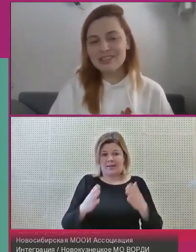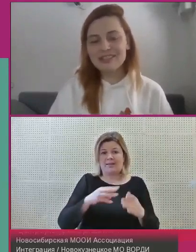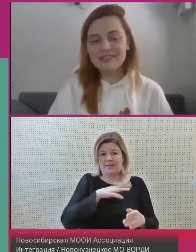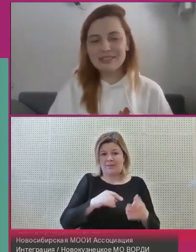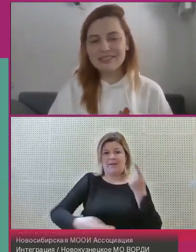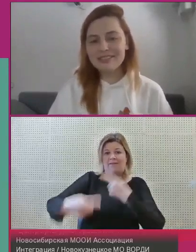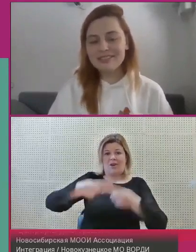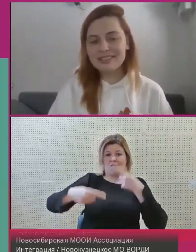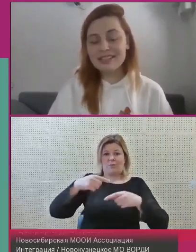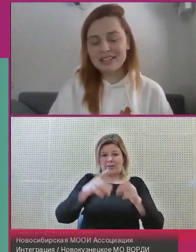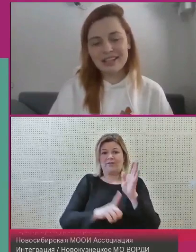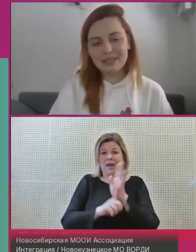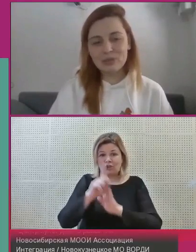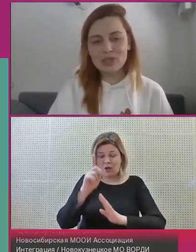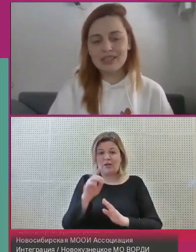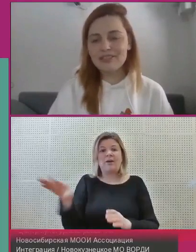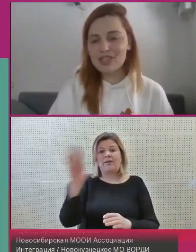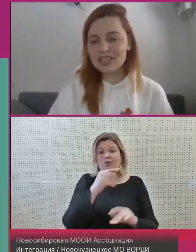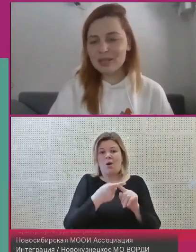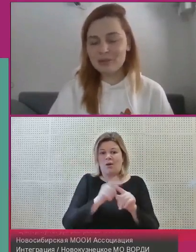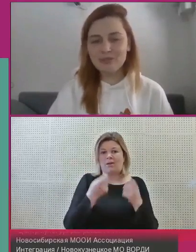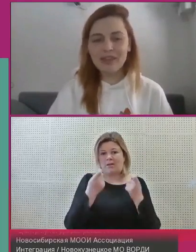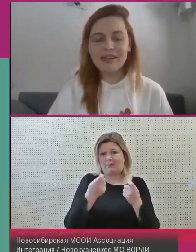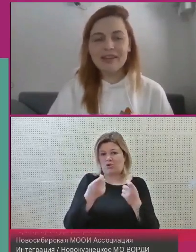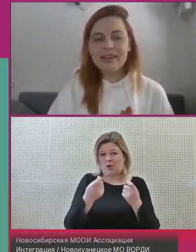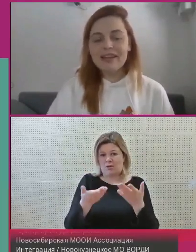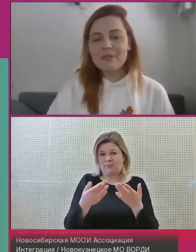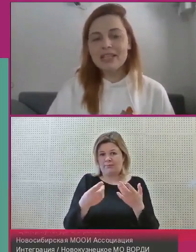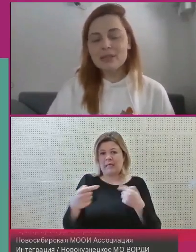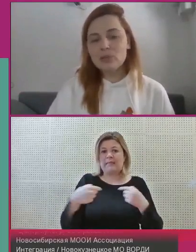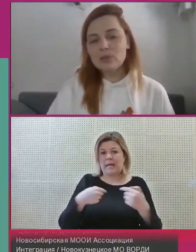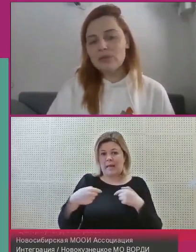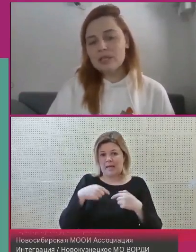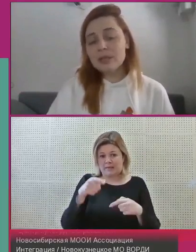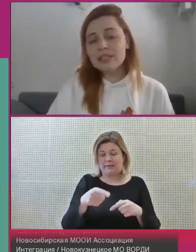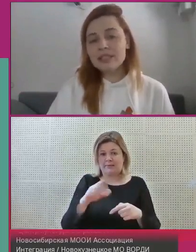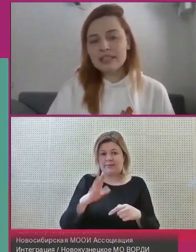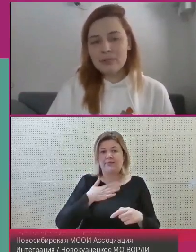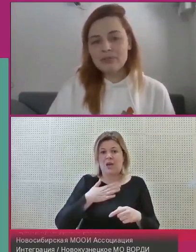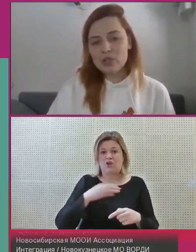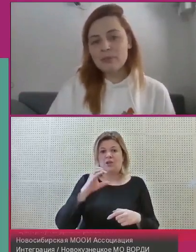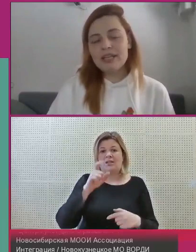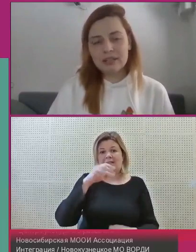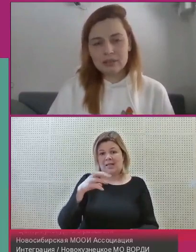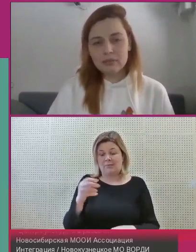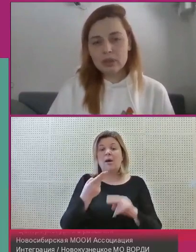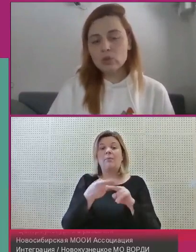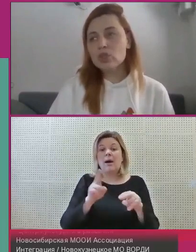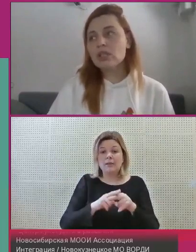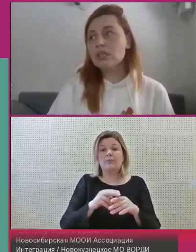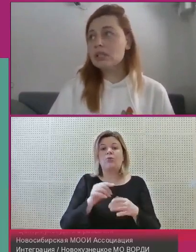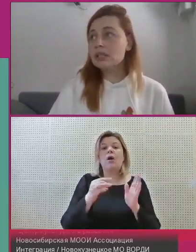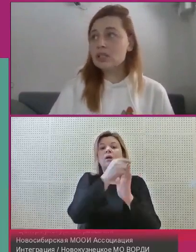все это страдает немножко, да, в нашей схеме. Поэтому разбейте на этапы ваш проект.